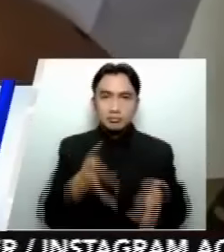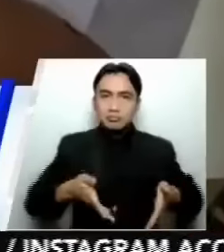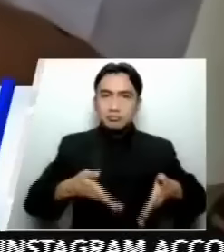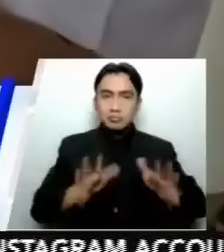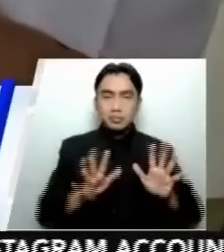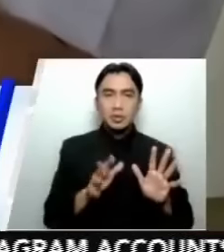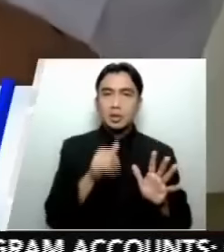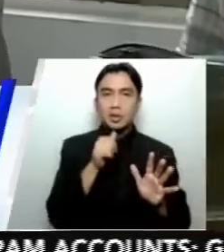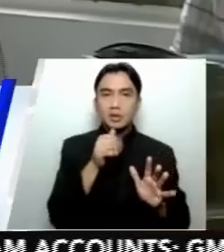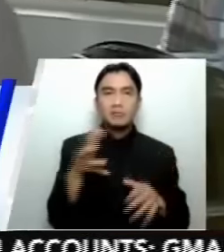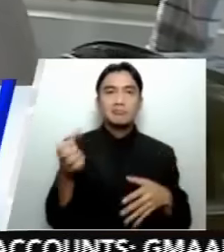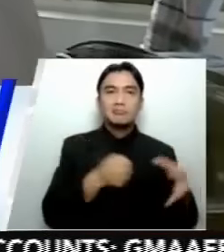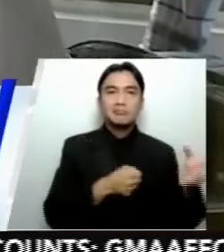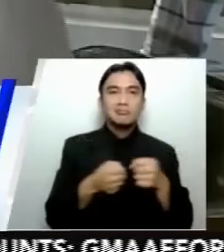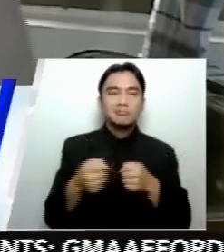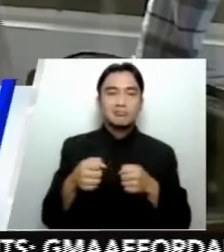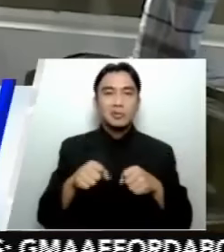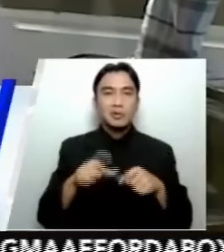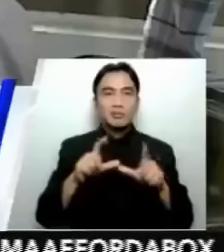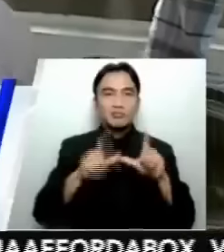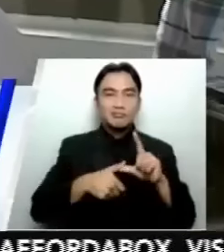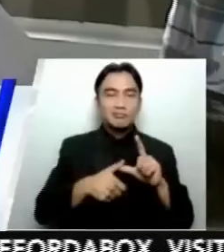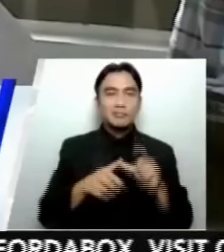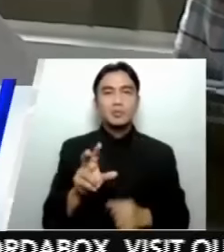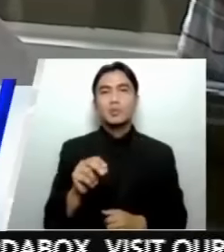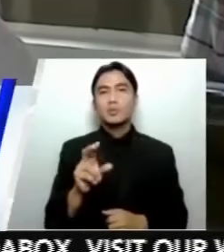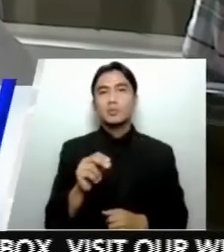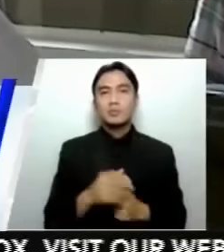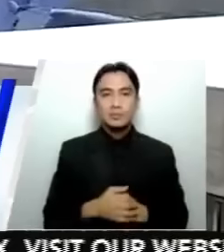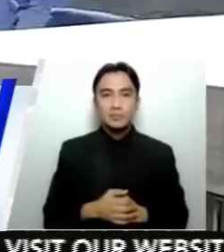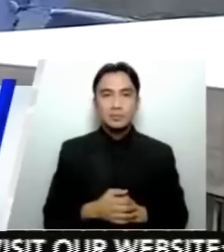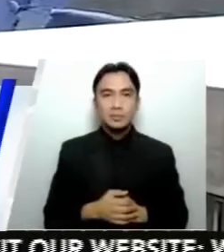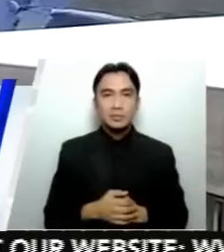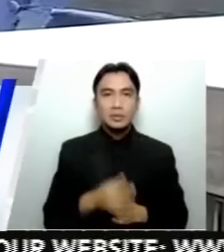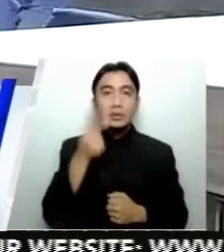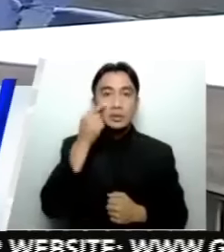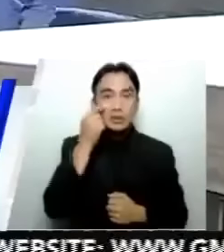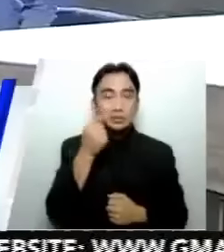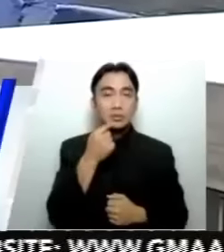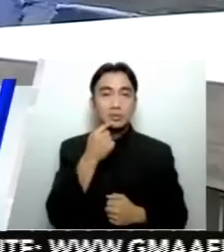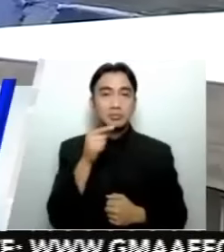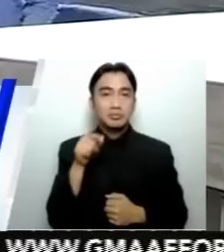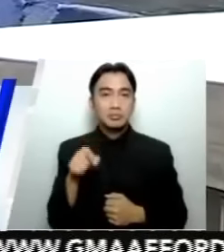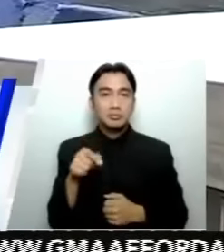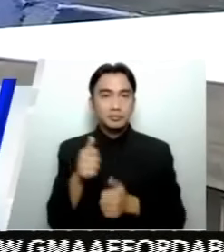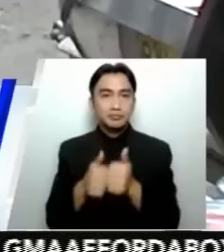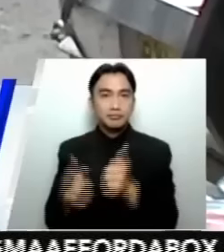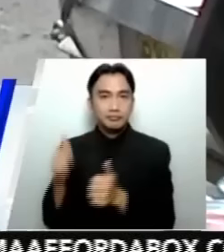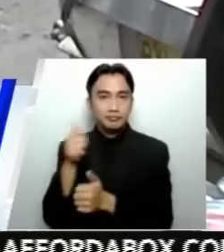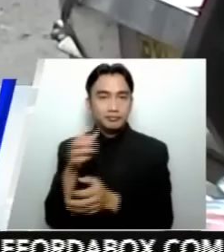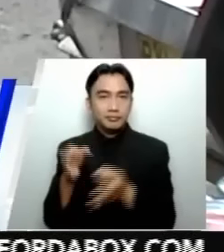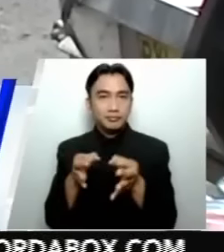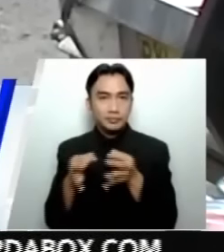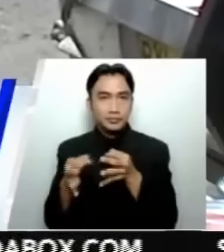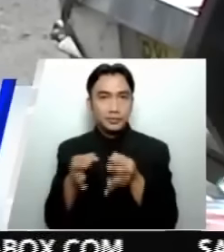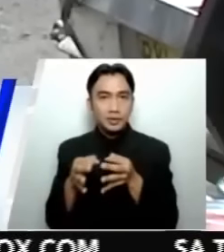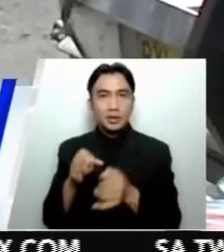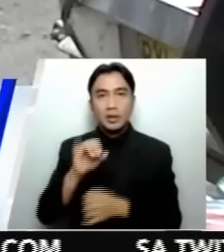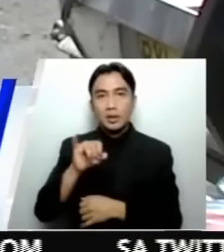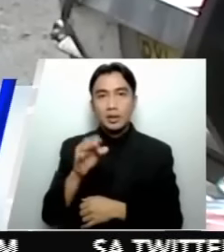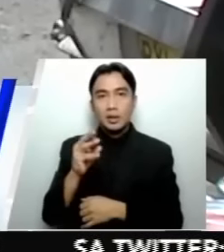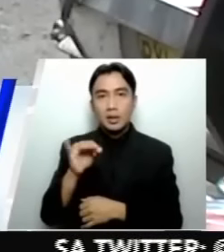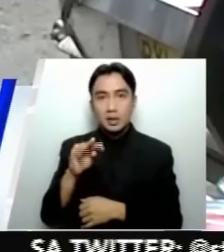ang mga individual na prangkisa. Bagay na imposible naman daw ayon kay Transportation Secretary Jaime Bautista dahil taliwas